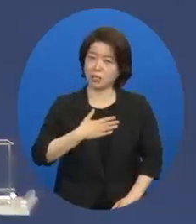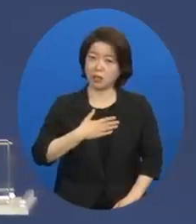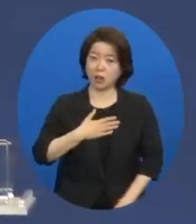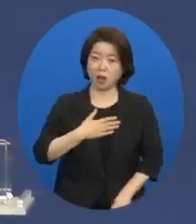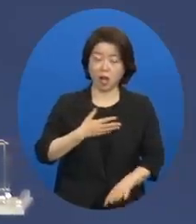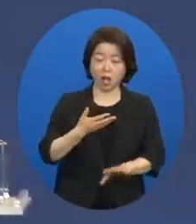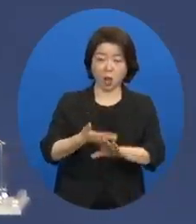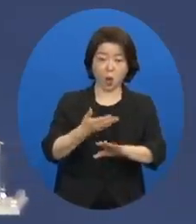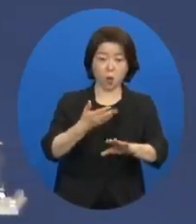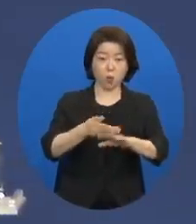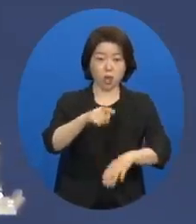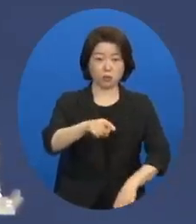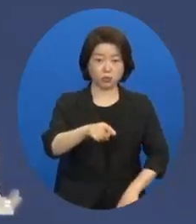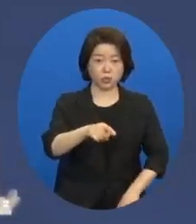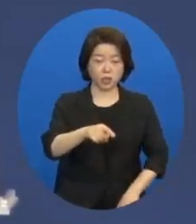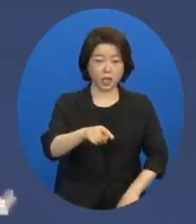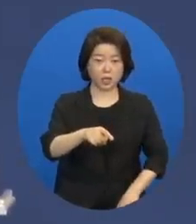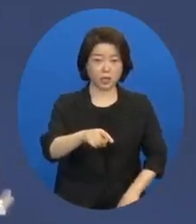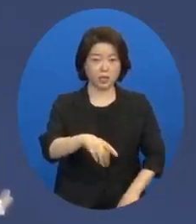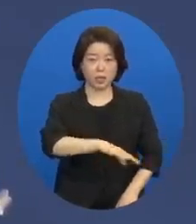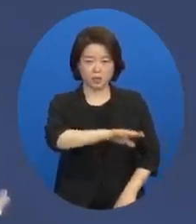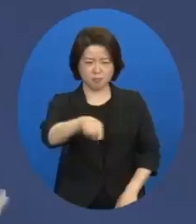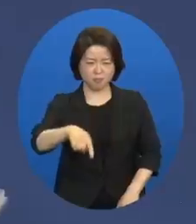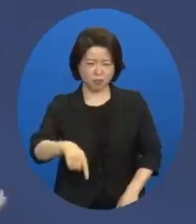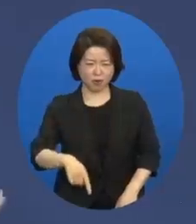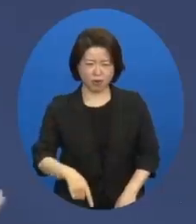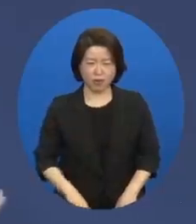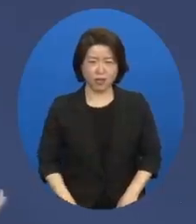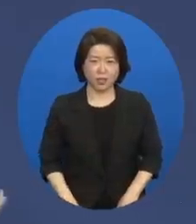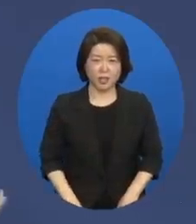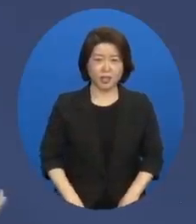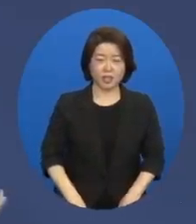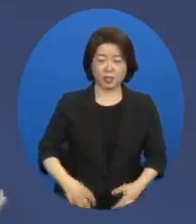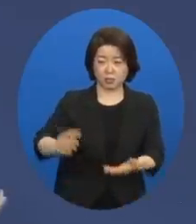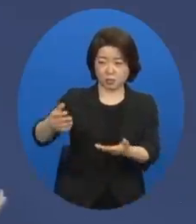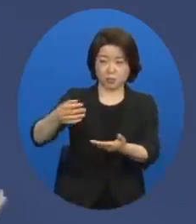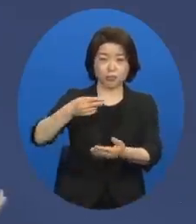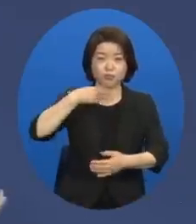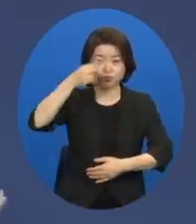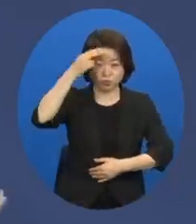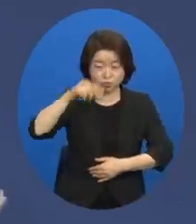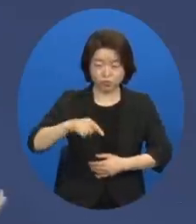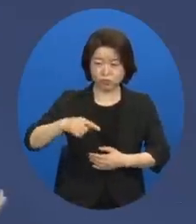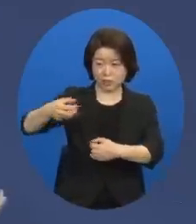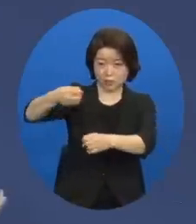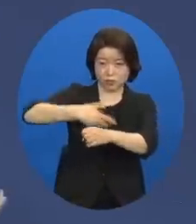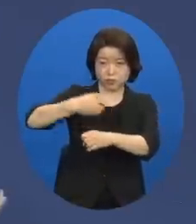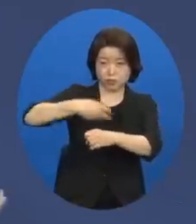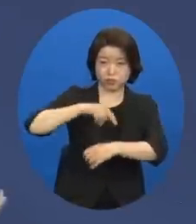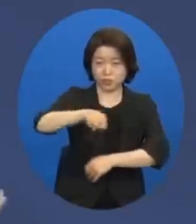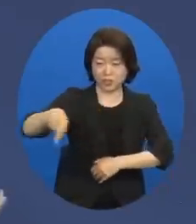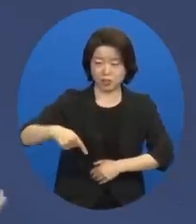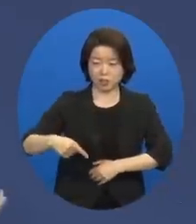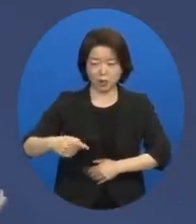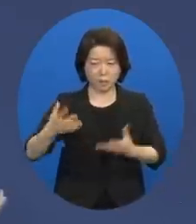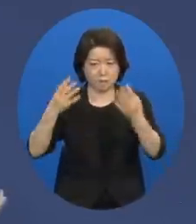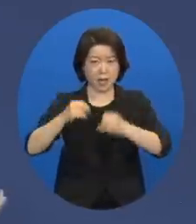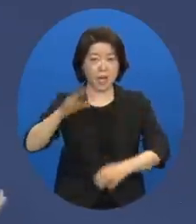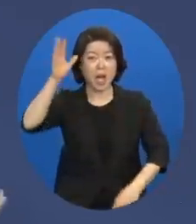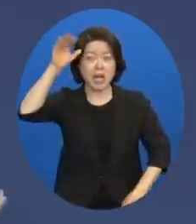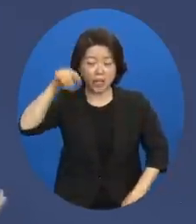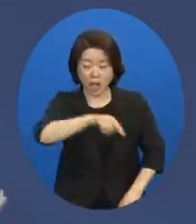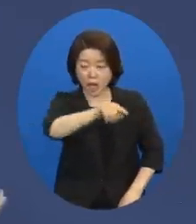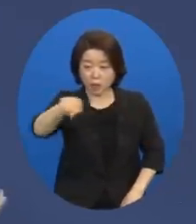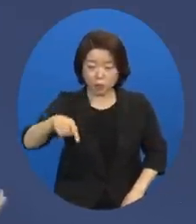개가 끊이지 않았어요. 포인트니 뭐 세포트니 수입하지 않으면 없는 이런 개들 데리고 개